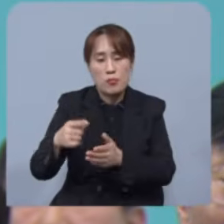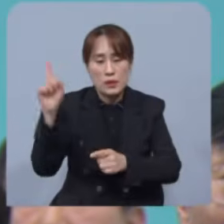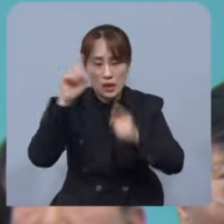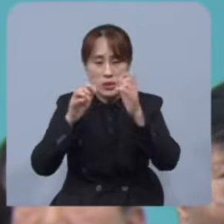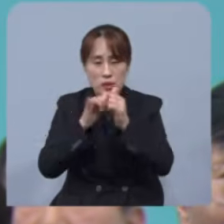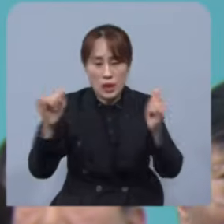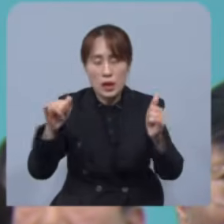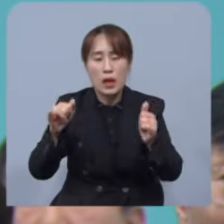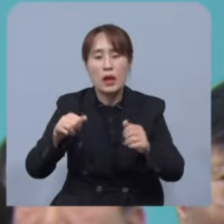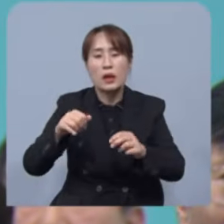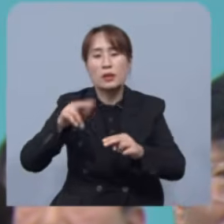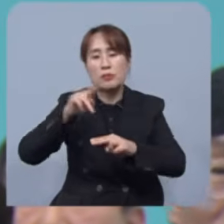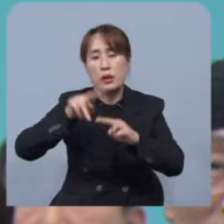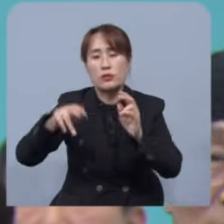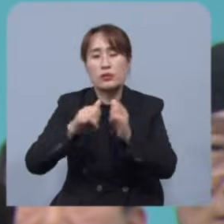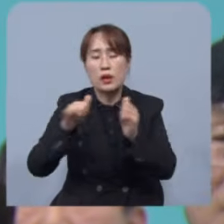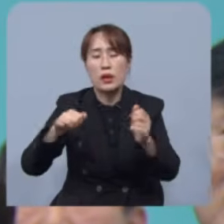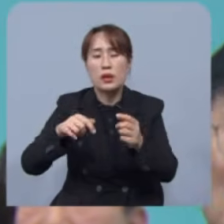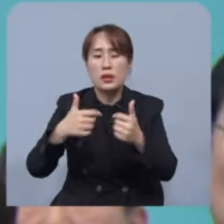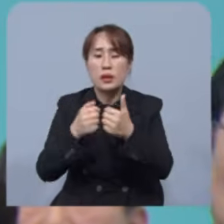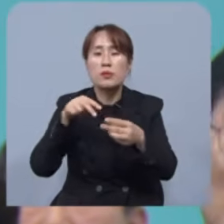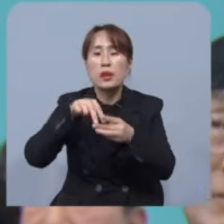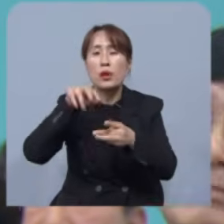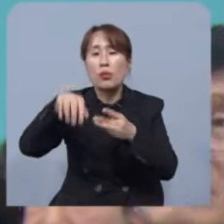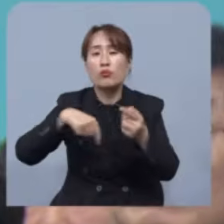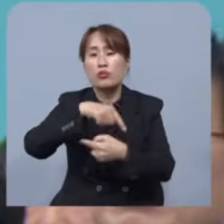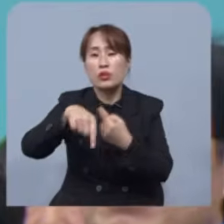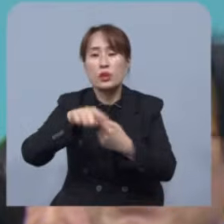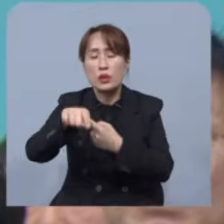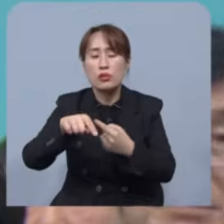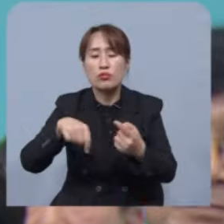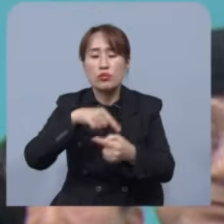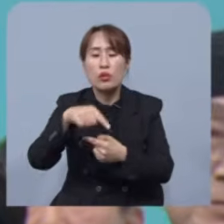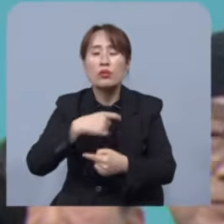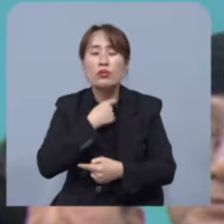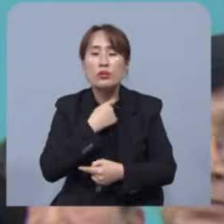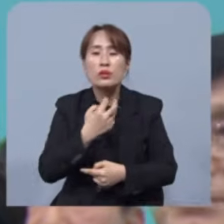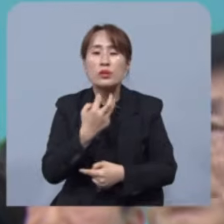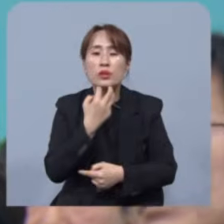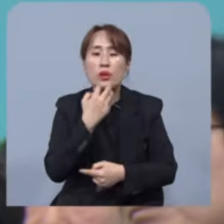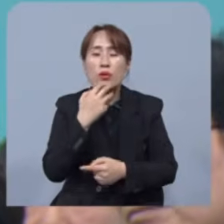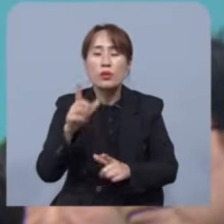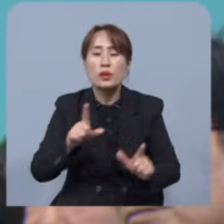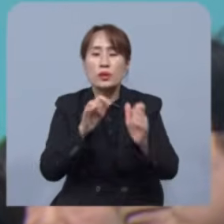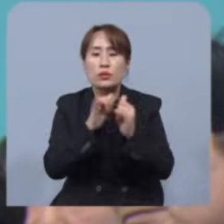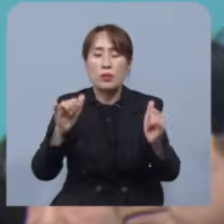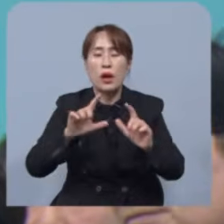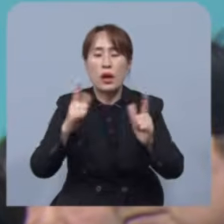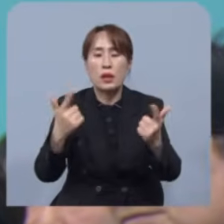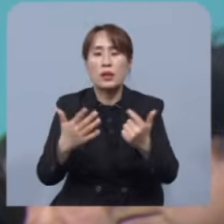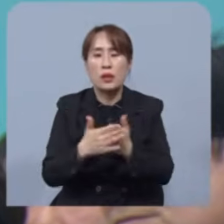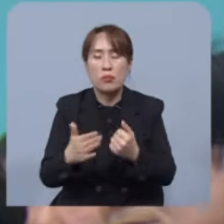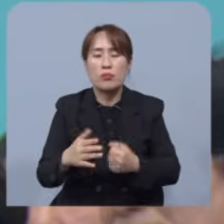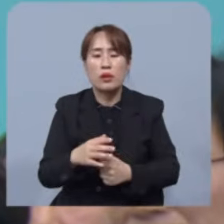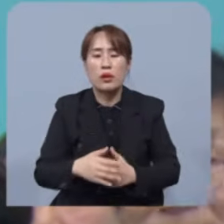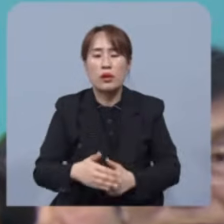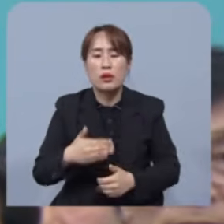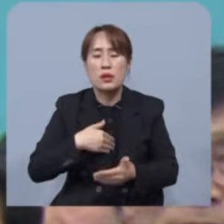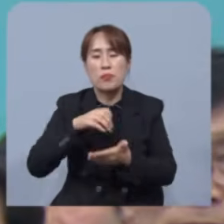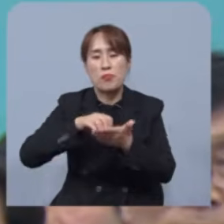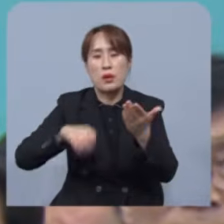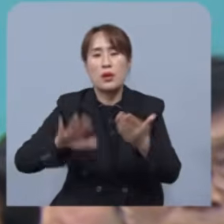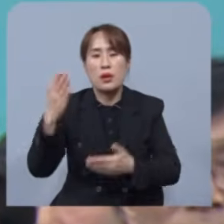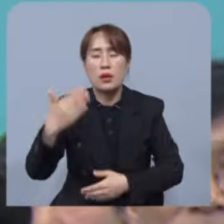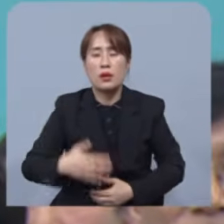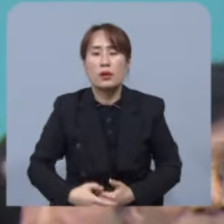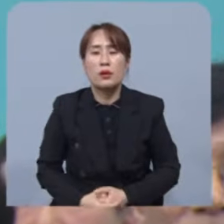청년부상제대 군인 상담센터가 운영되고 있는데 여기를 운영하려고 하니 서울시 주민이 아니라고 해서 제외가